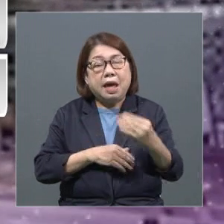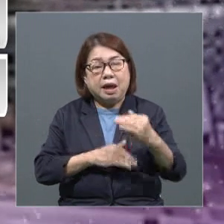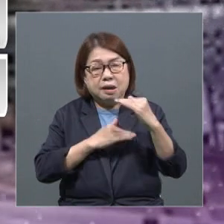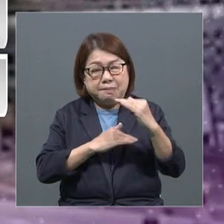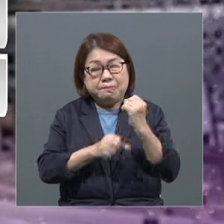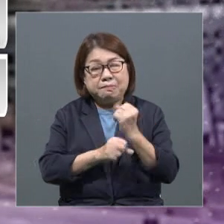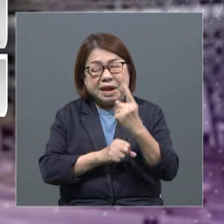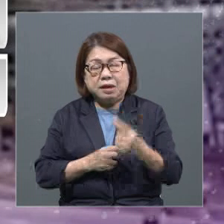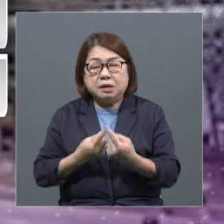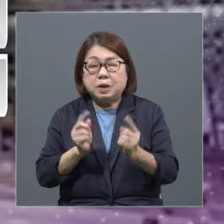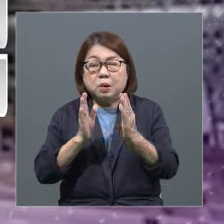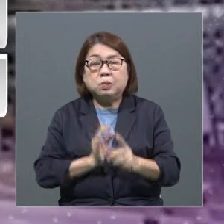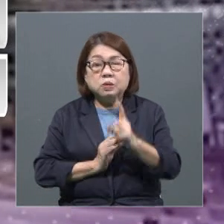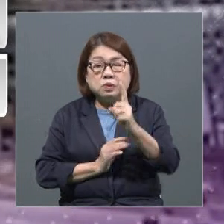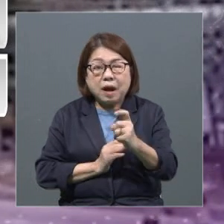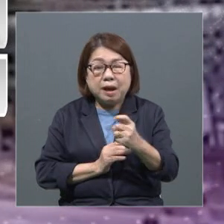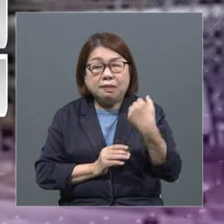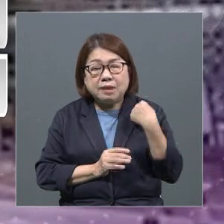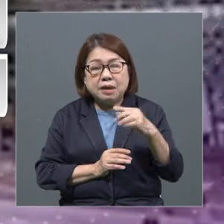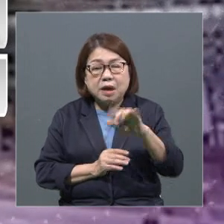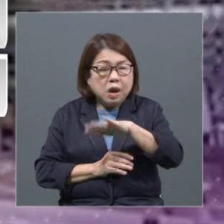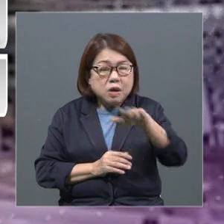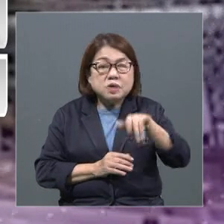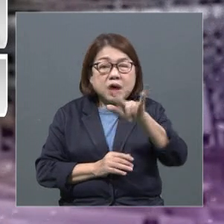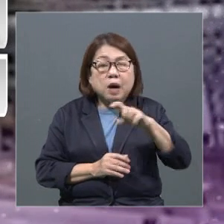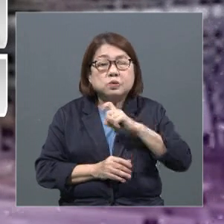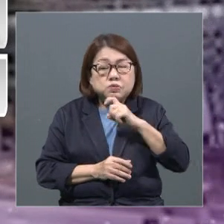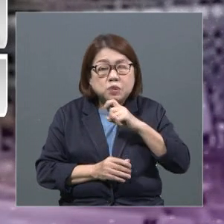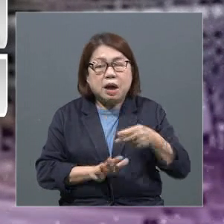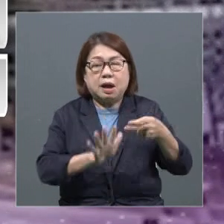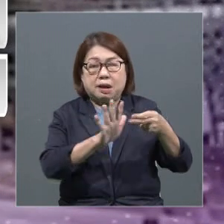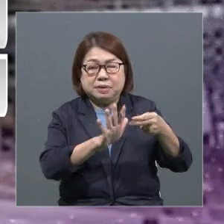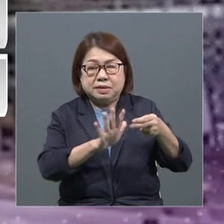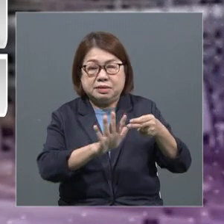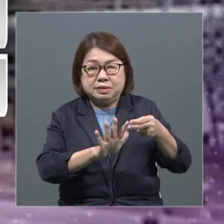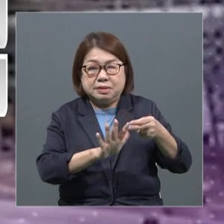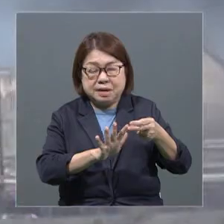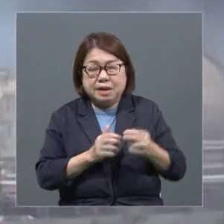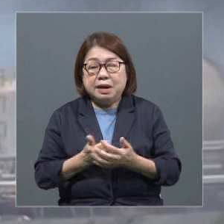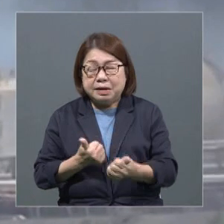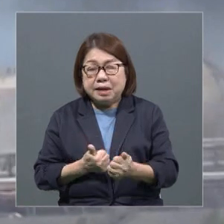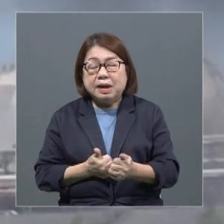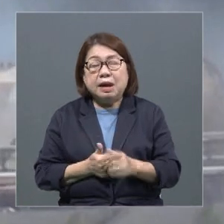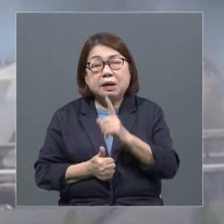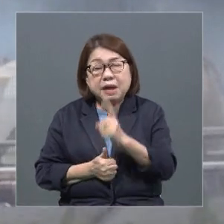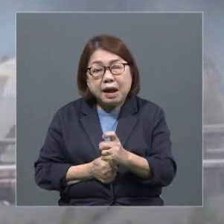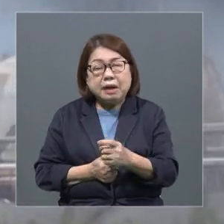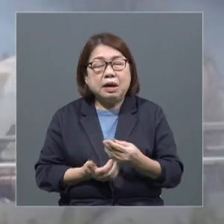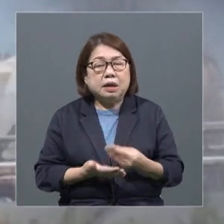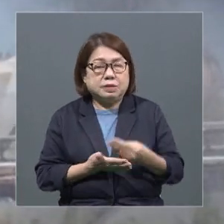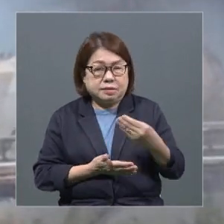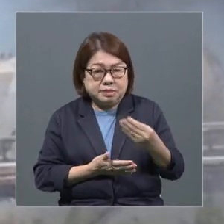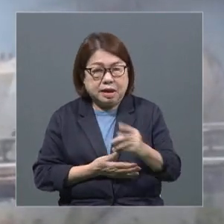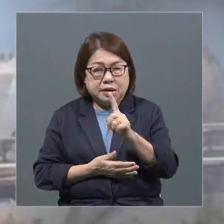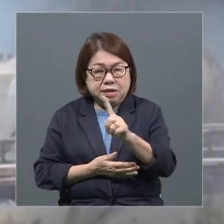ผู้เสียชีวิตทายาทจะได้รับเงินค่าทำศพ 50,000บาทเงินทดแทนกรณีเสียชีวิตเป็นเงิน 1, 680,000